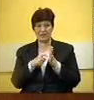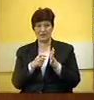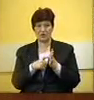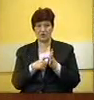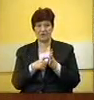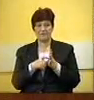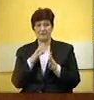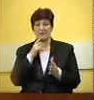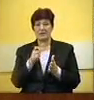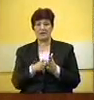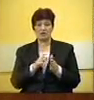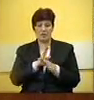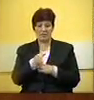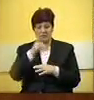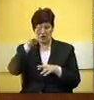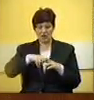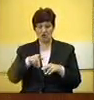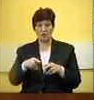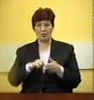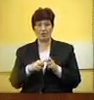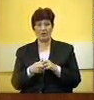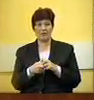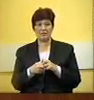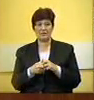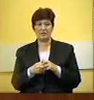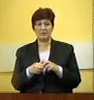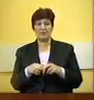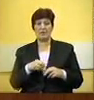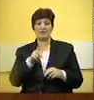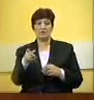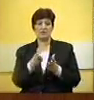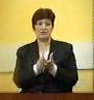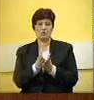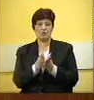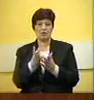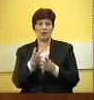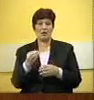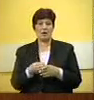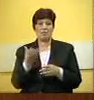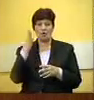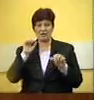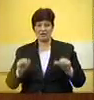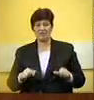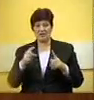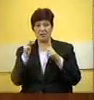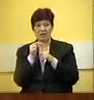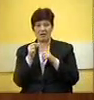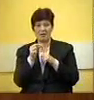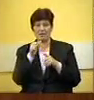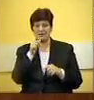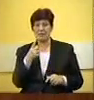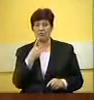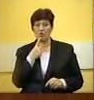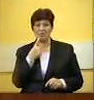inicijativu je tada tražen da pristupamo rešavanju tom problema sa republičkom administracijom, bila je uključena pokrajinska vlada, premijer,